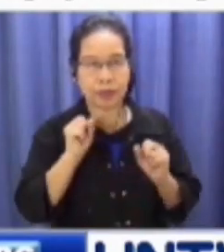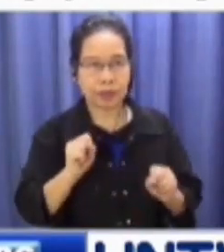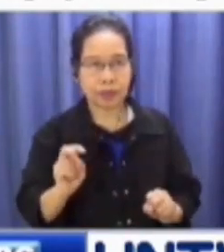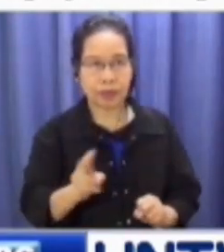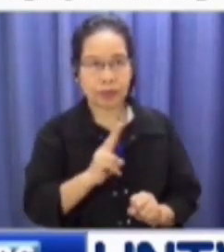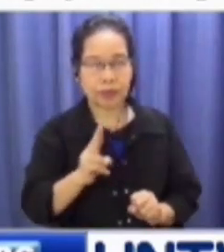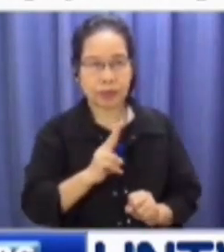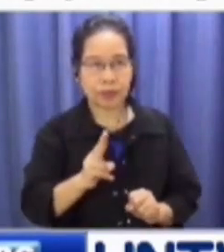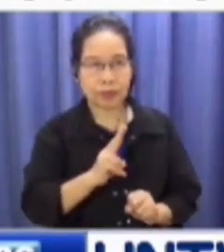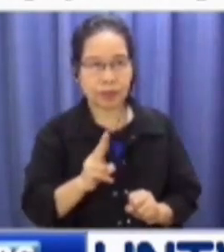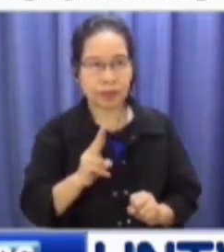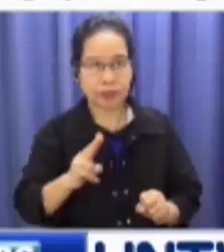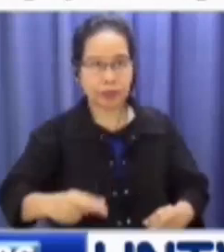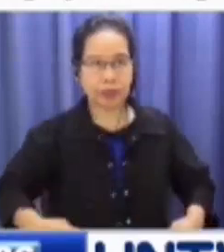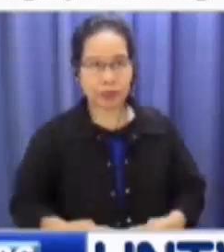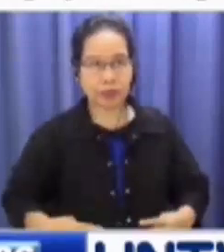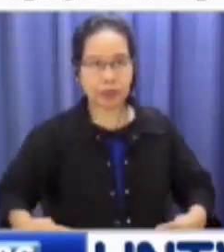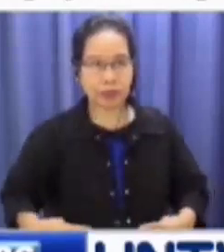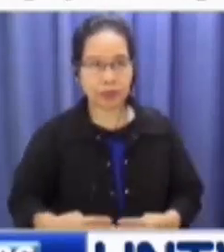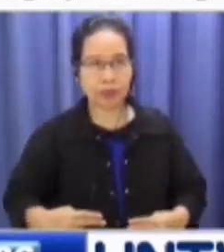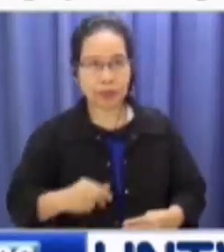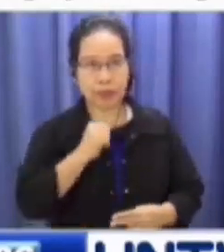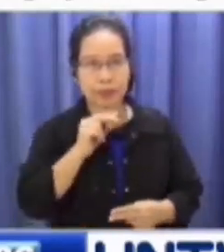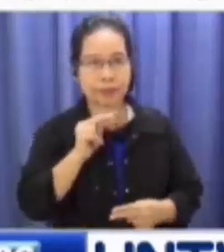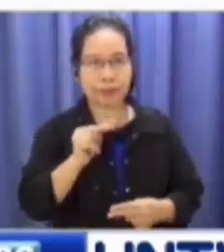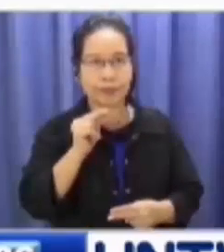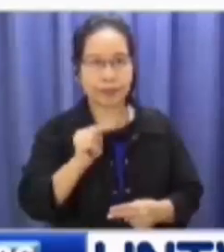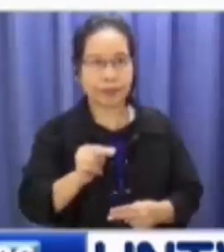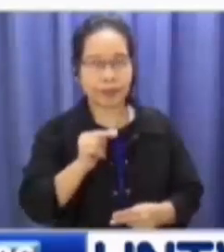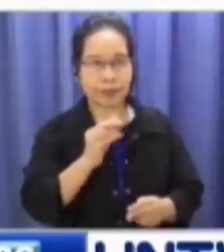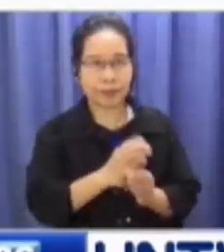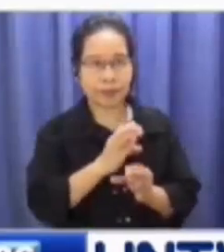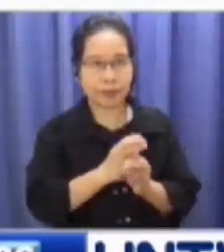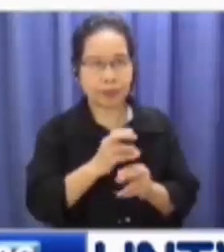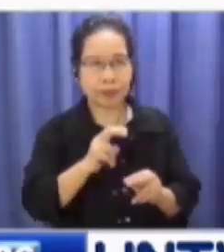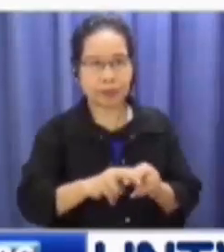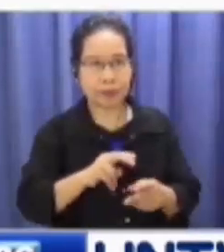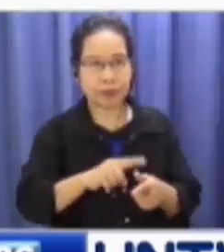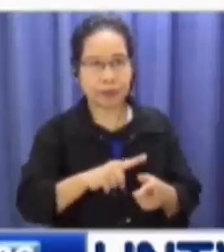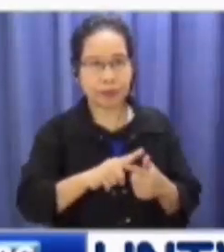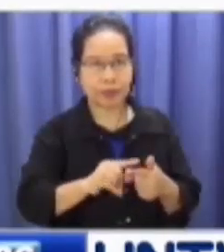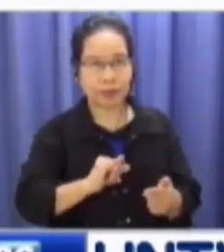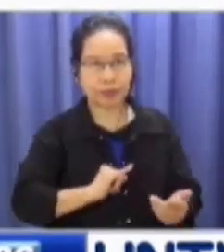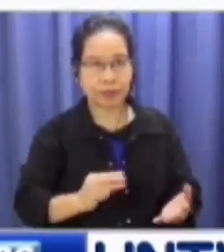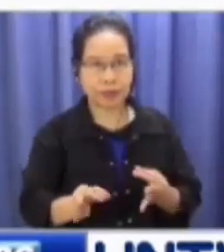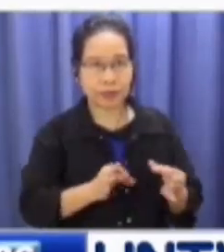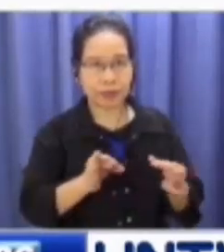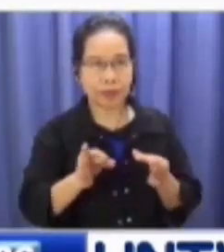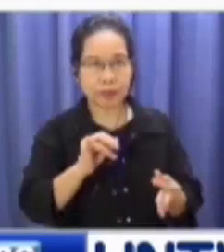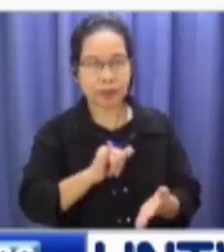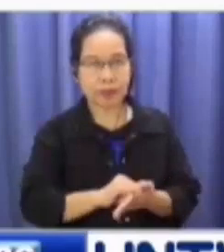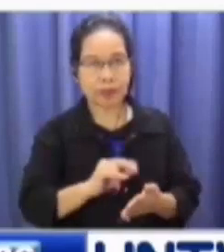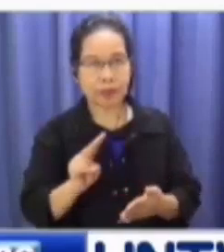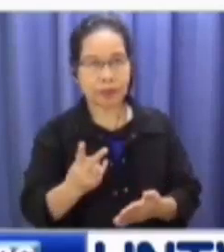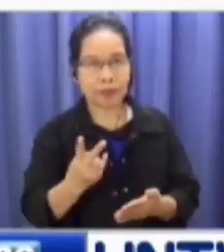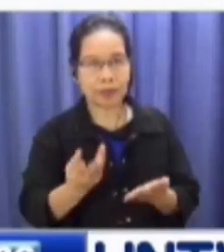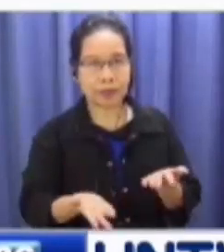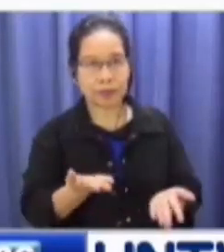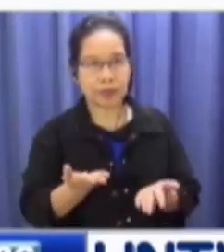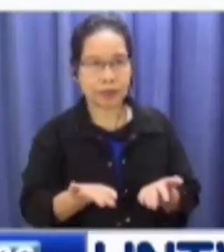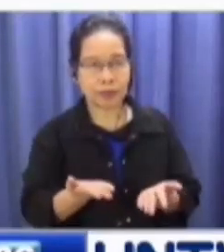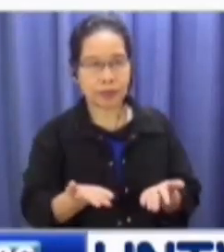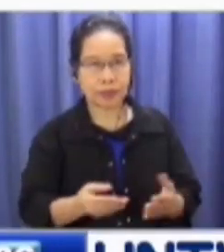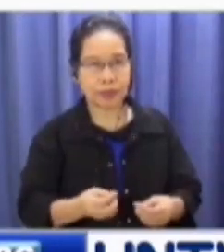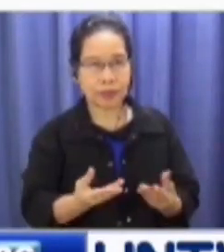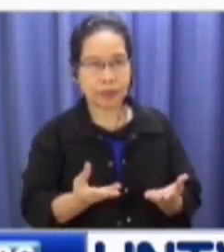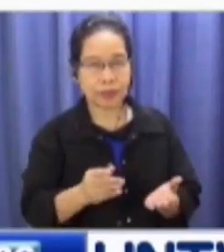belts, hindi natural, hindi na po kinakailangan po ang car seat. So gusto ko pong liwanagin yun. Pangalawa, siguro kung bibigyan yung pagkakataon, ito